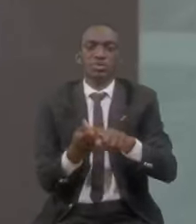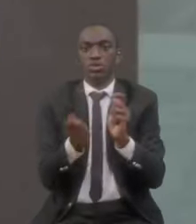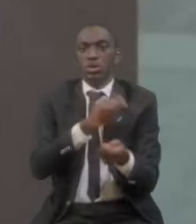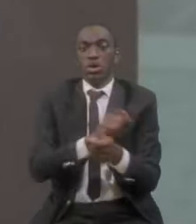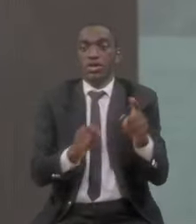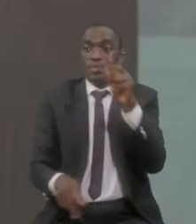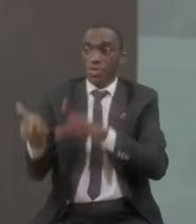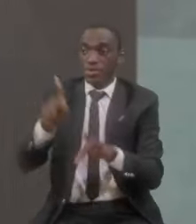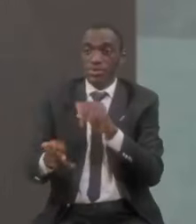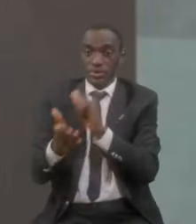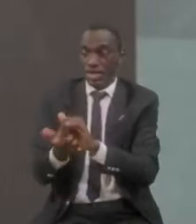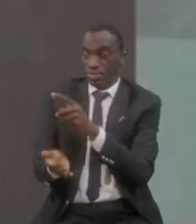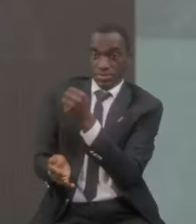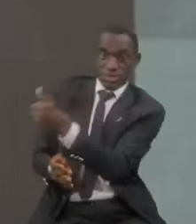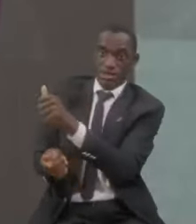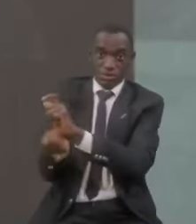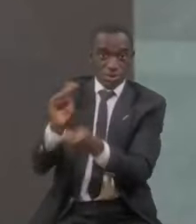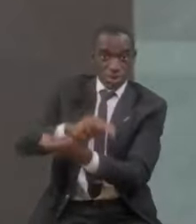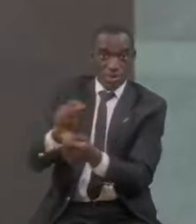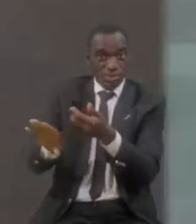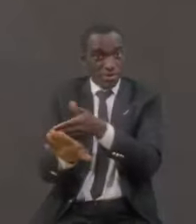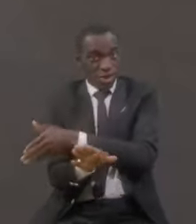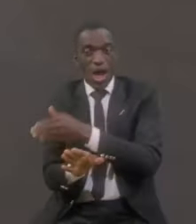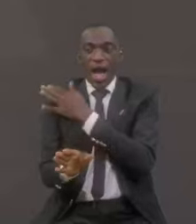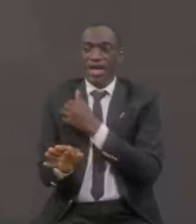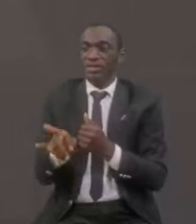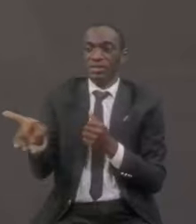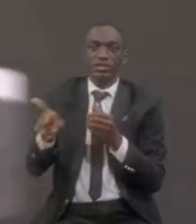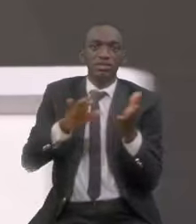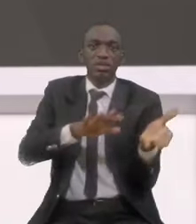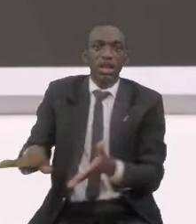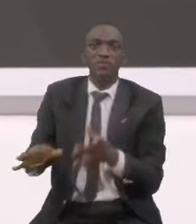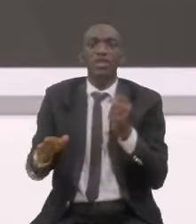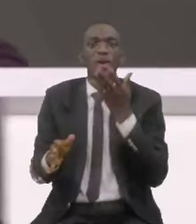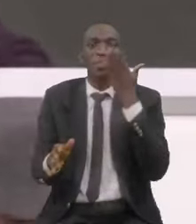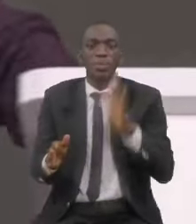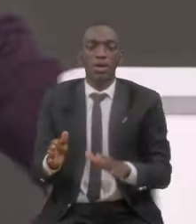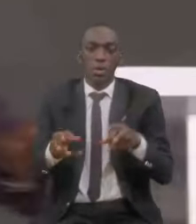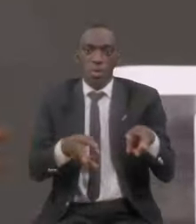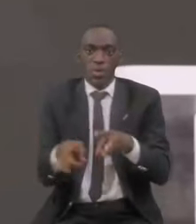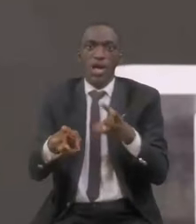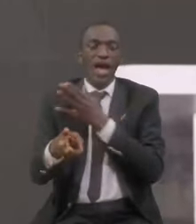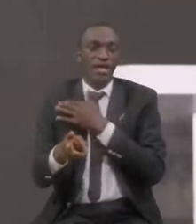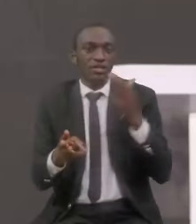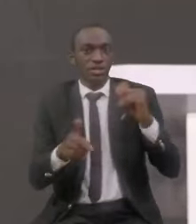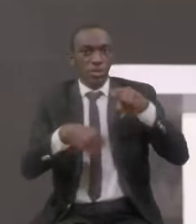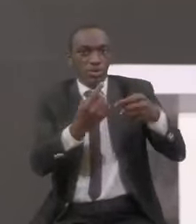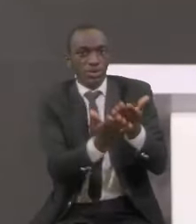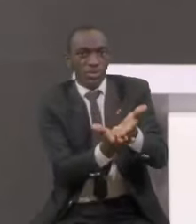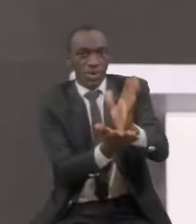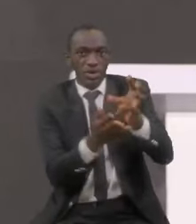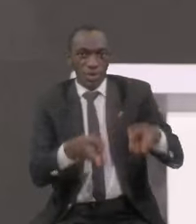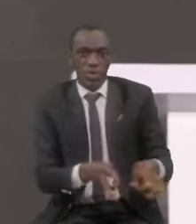qui ont quitté le mauvais chemin et qui marchent dans la direction, dans la bonne voie. Ce sont ceux-là qui